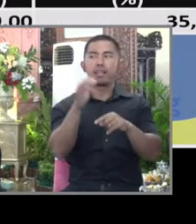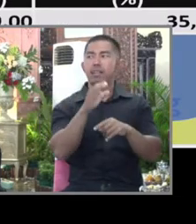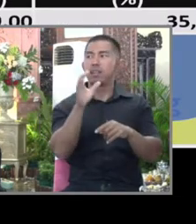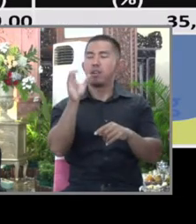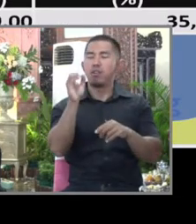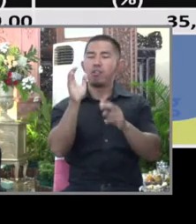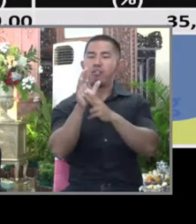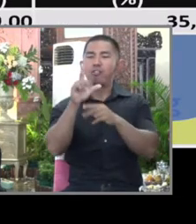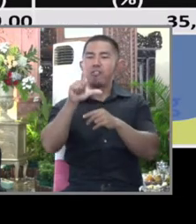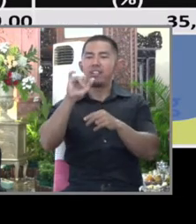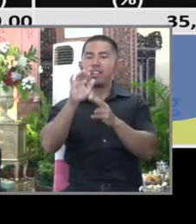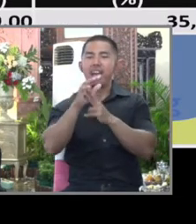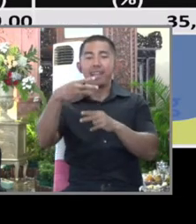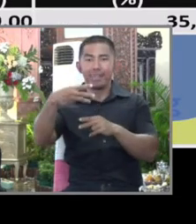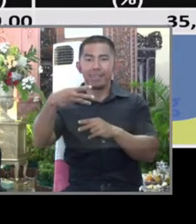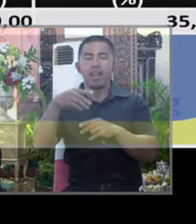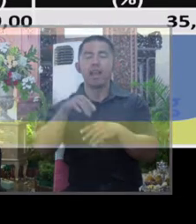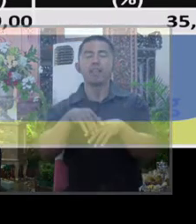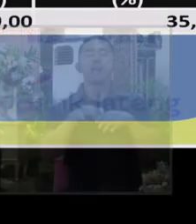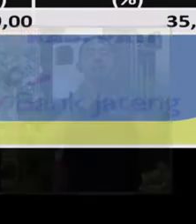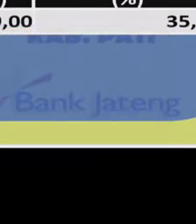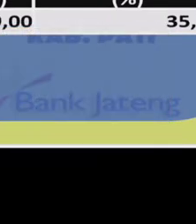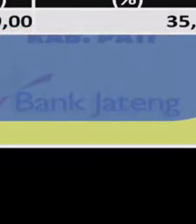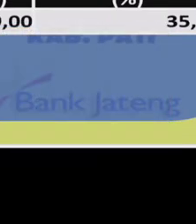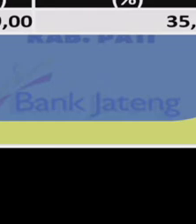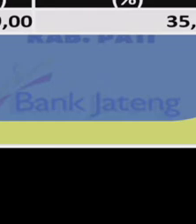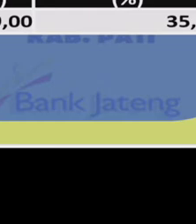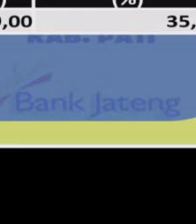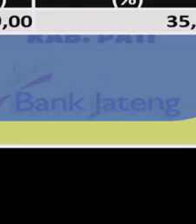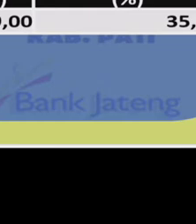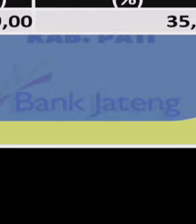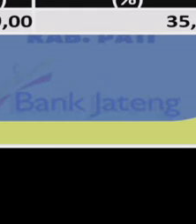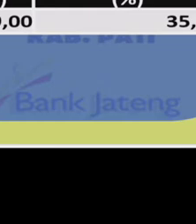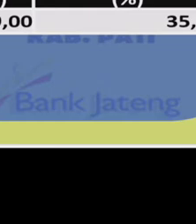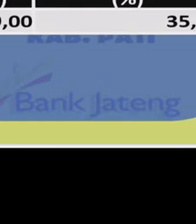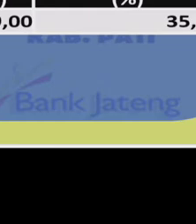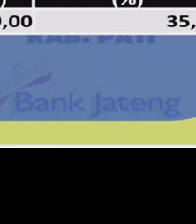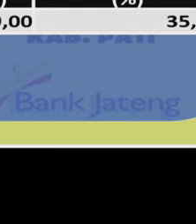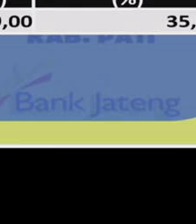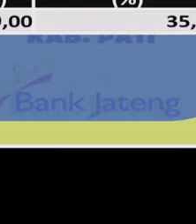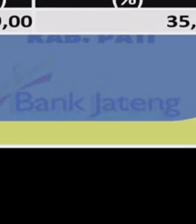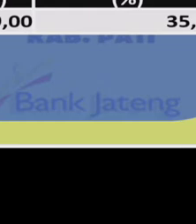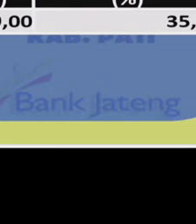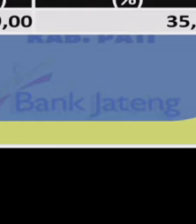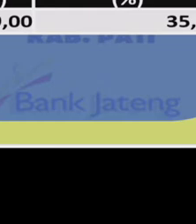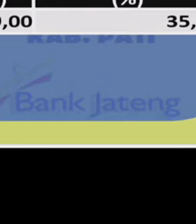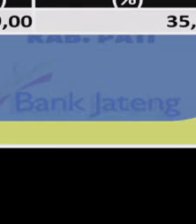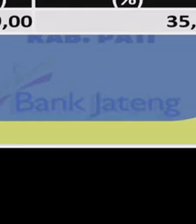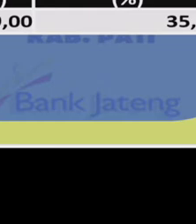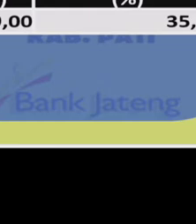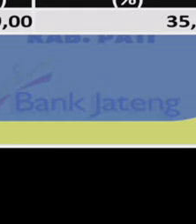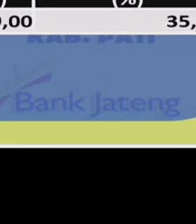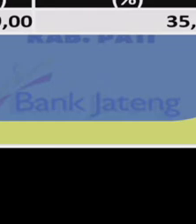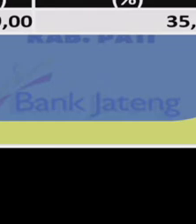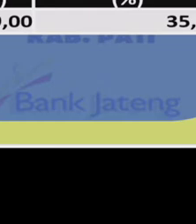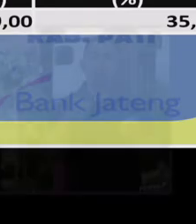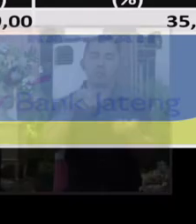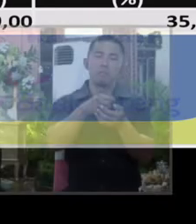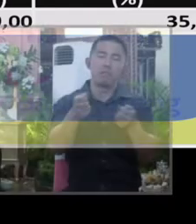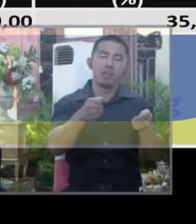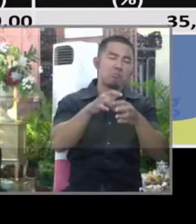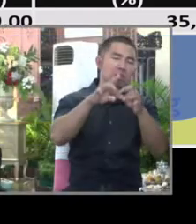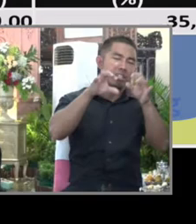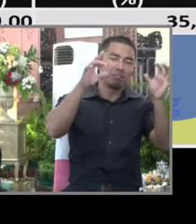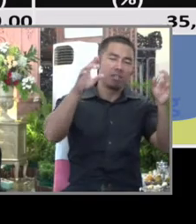ada 9 pajak hotel restoran hiburan reklame PJ parkir air tanah pajak walet